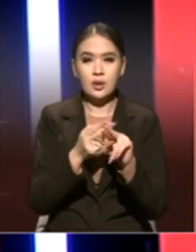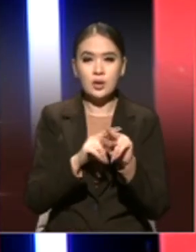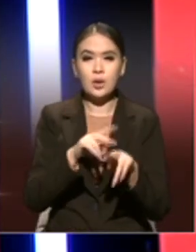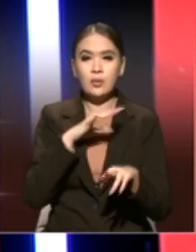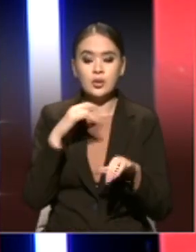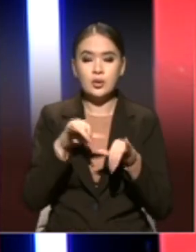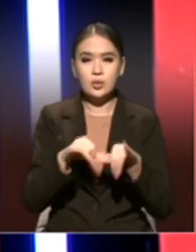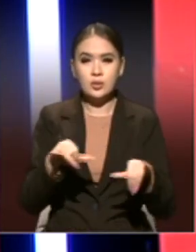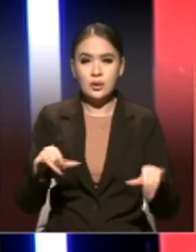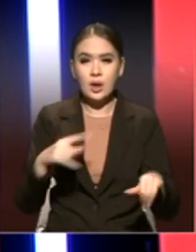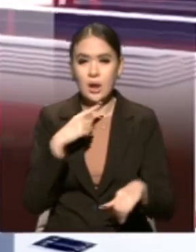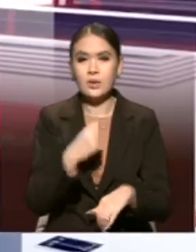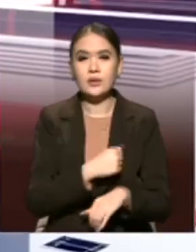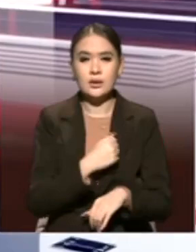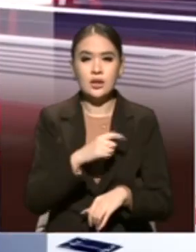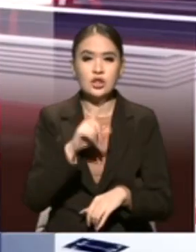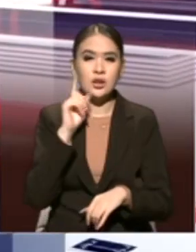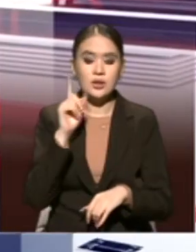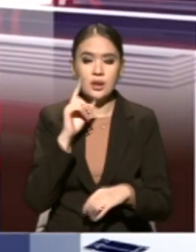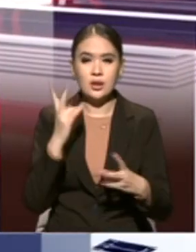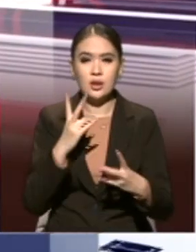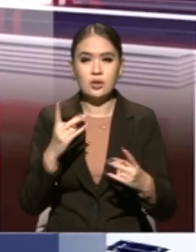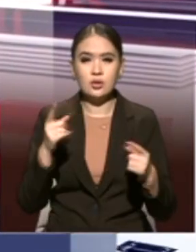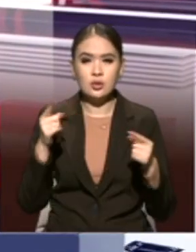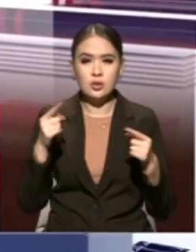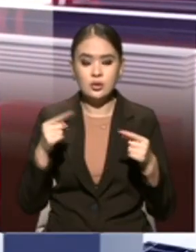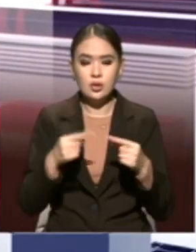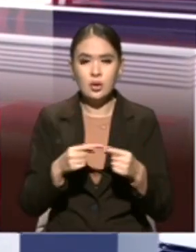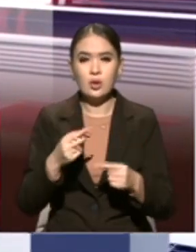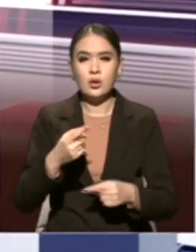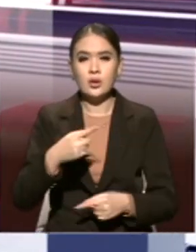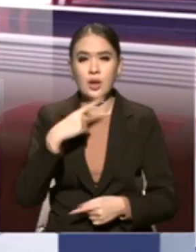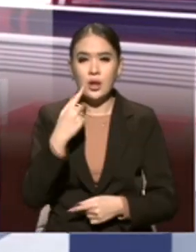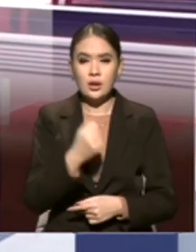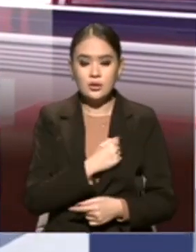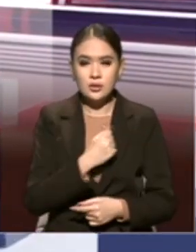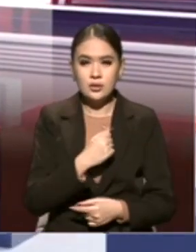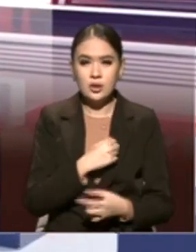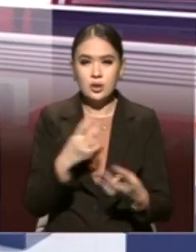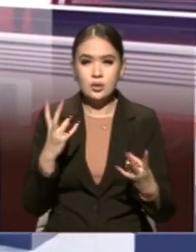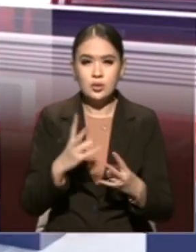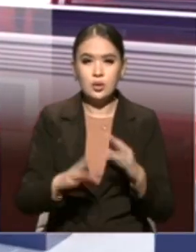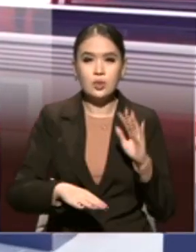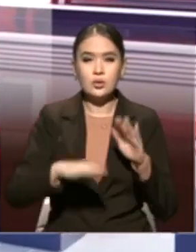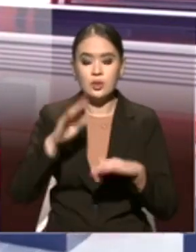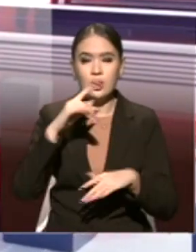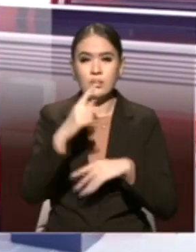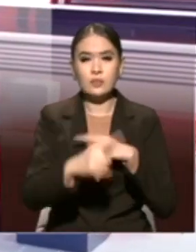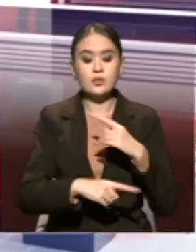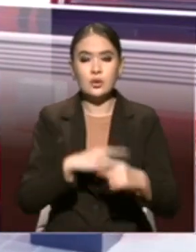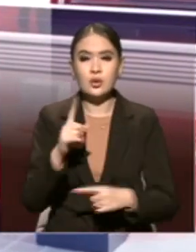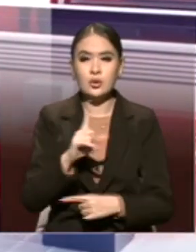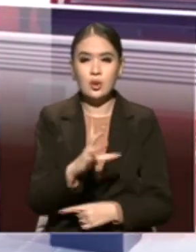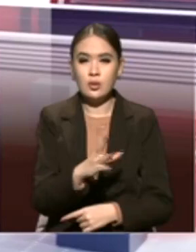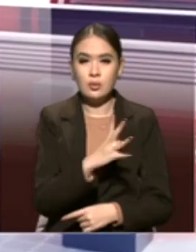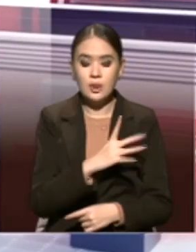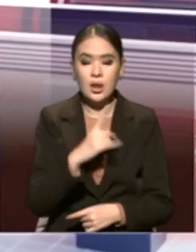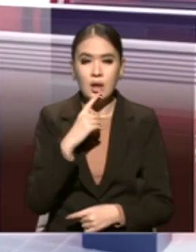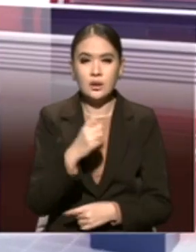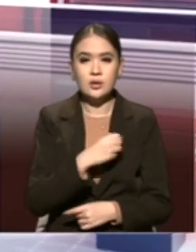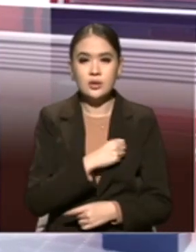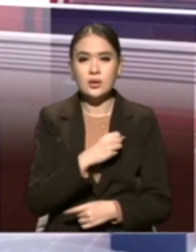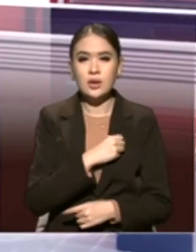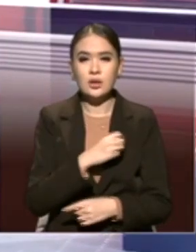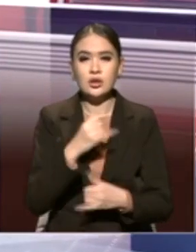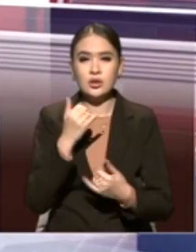қажет. Әскерде жүрген жастарымыз нағыз сарбаз, нағыз маман болып шығуы міндет. Олар өскелең ұрпаққа үлгі өнеге болуы тиіс. Әскери қызметшілерге